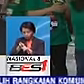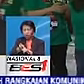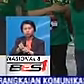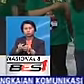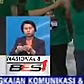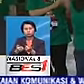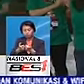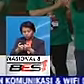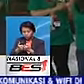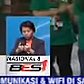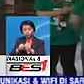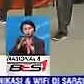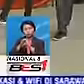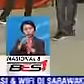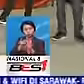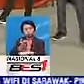bahasato